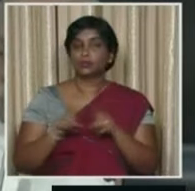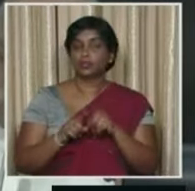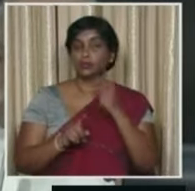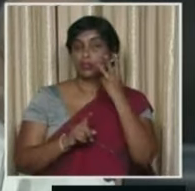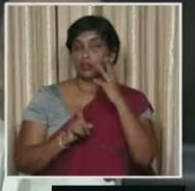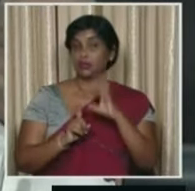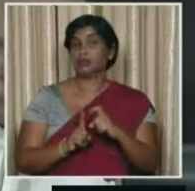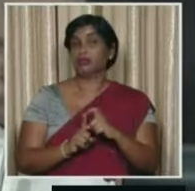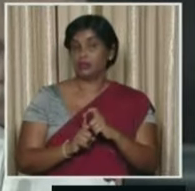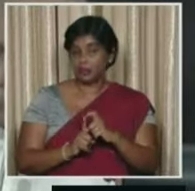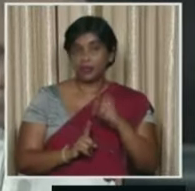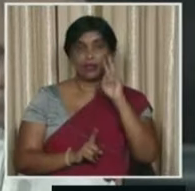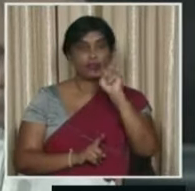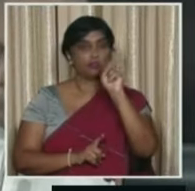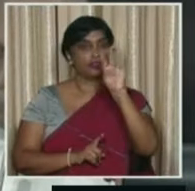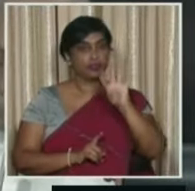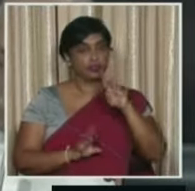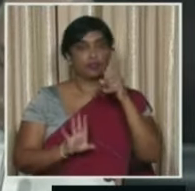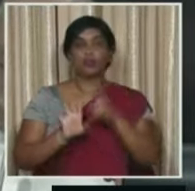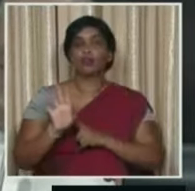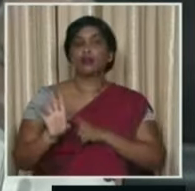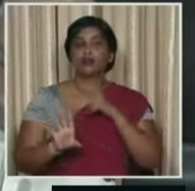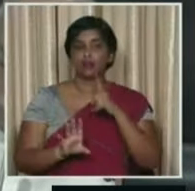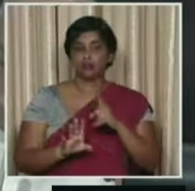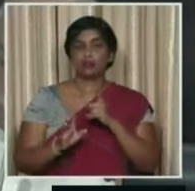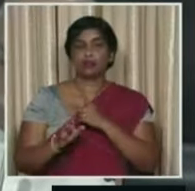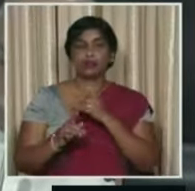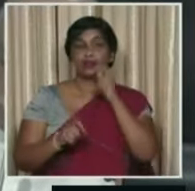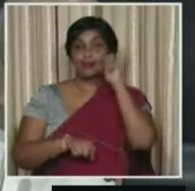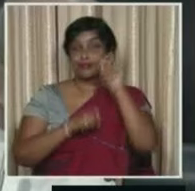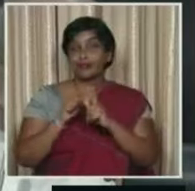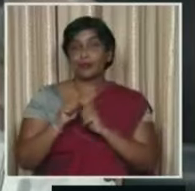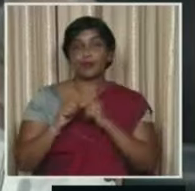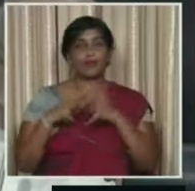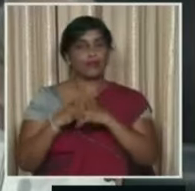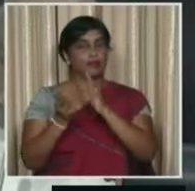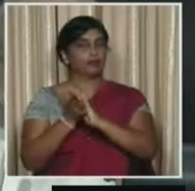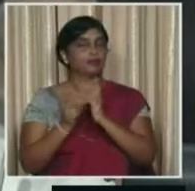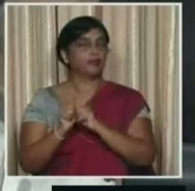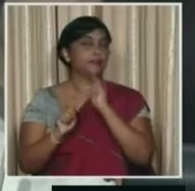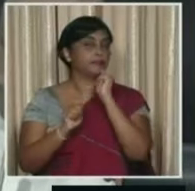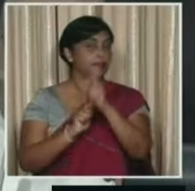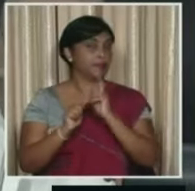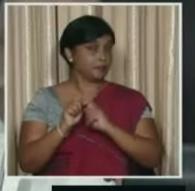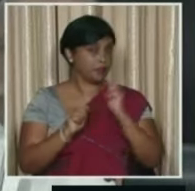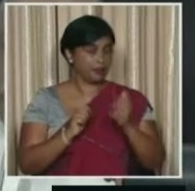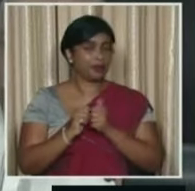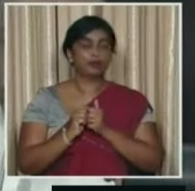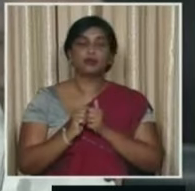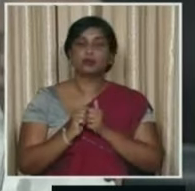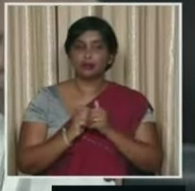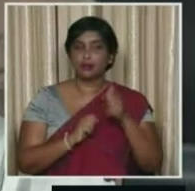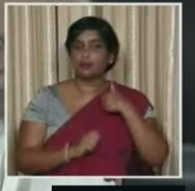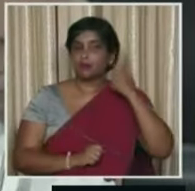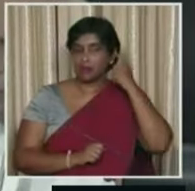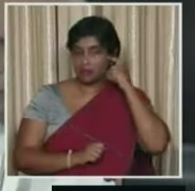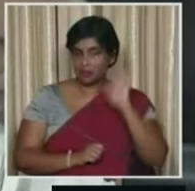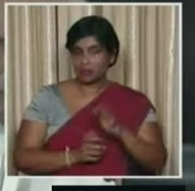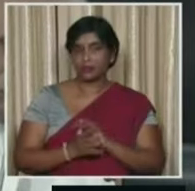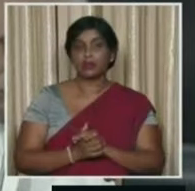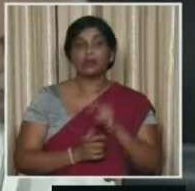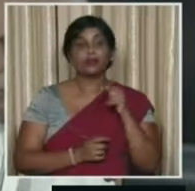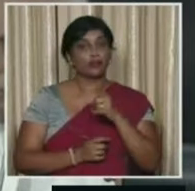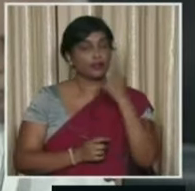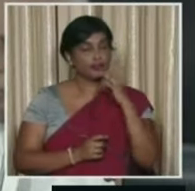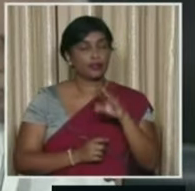ගුණයක් 2024 වසරේදී අස්වැසුම වැඩසටහන සඳහා වියදම් කිරීමට අප අපේක්ෂා කරනවා. මේ